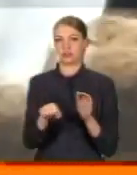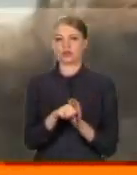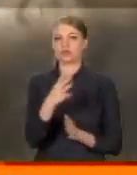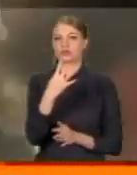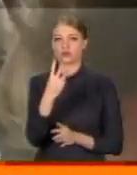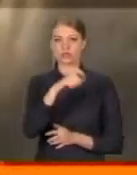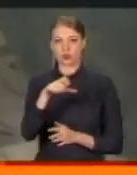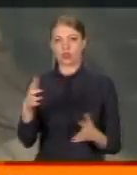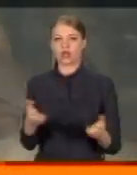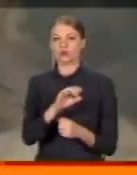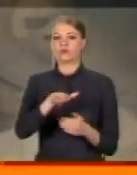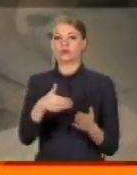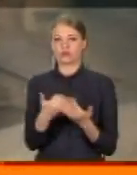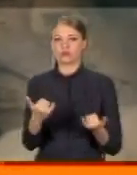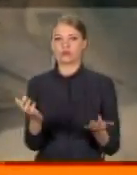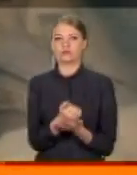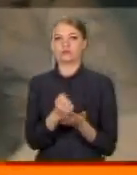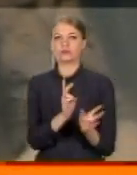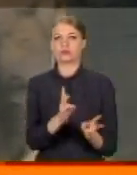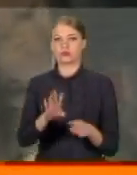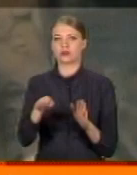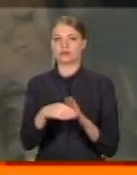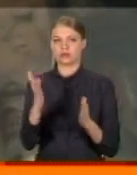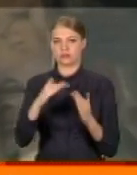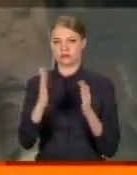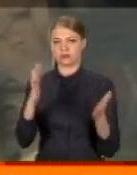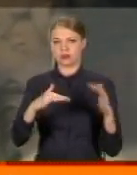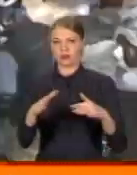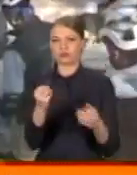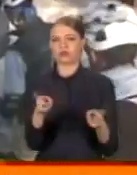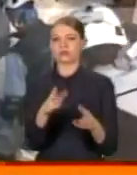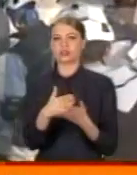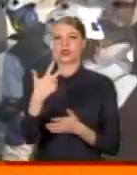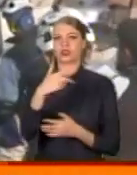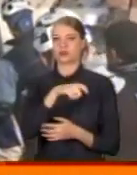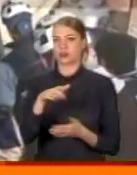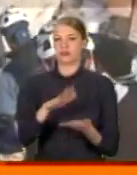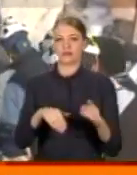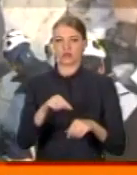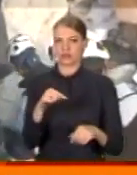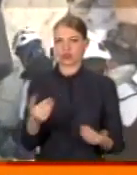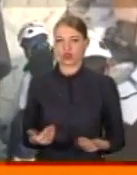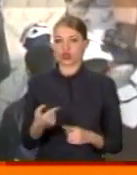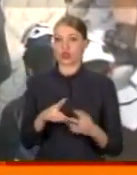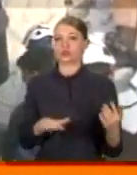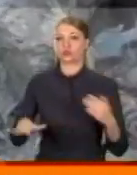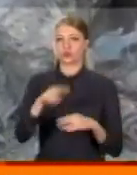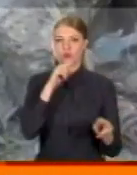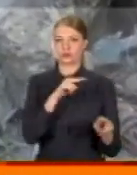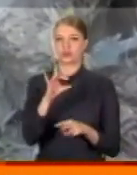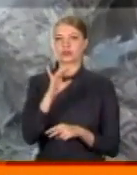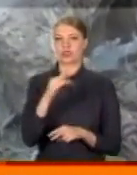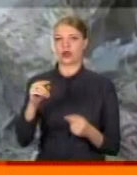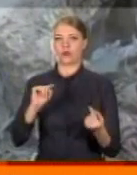людини. Рятувальники дотепер дістають постраждалих. Під завалами перебуває ще 33 людей без ознак життя. Цю територію контролюють